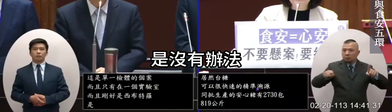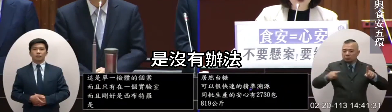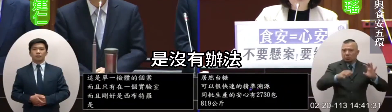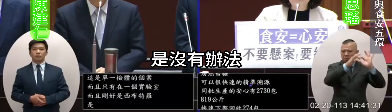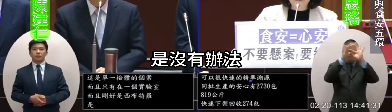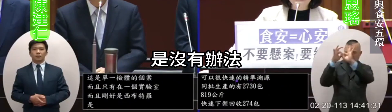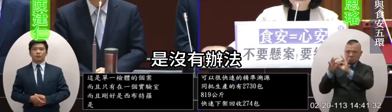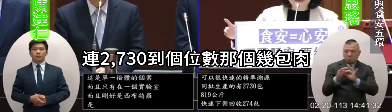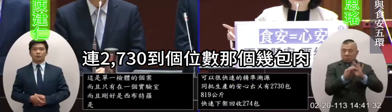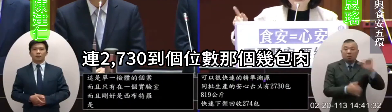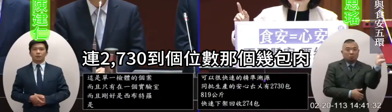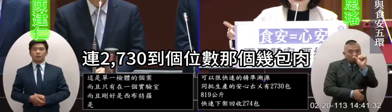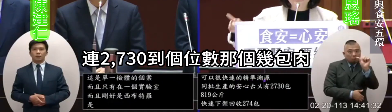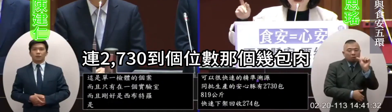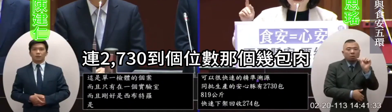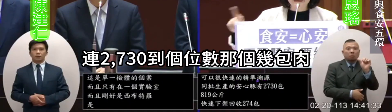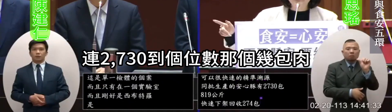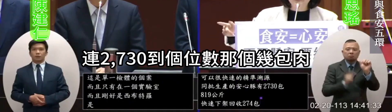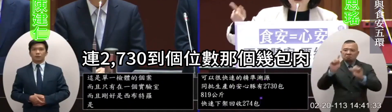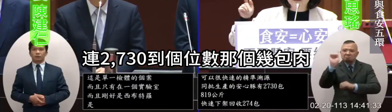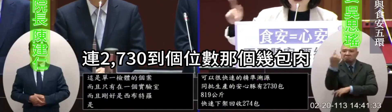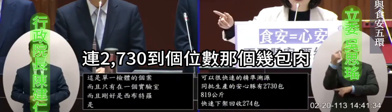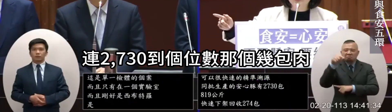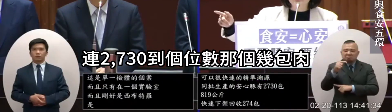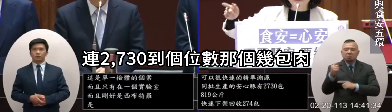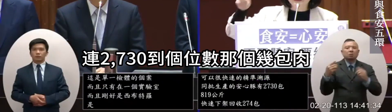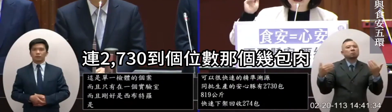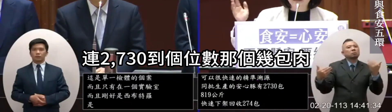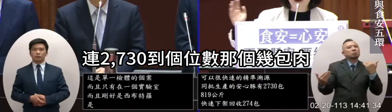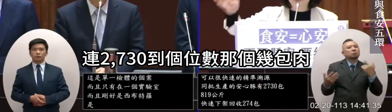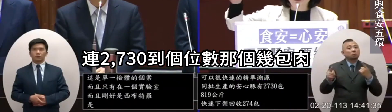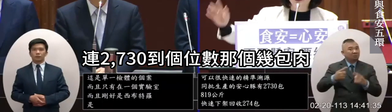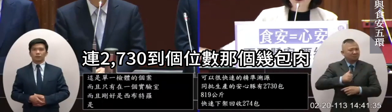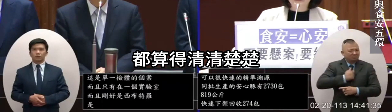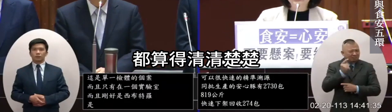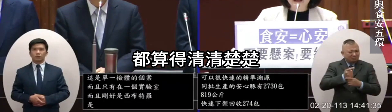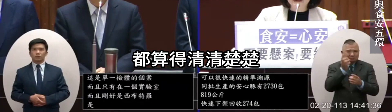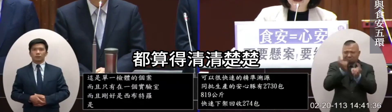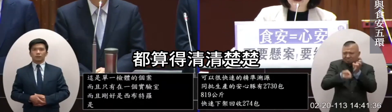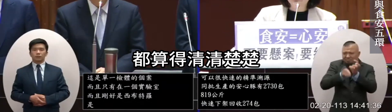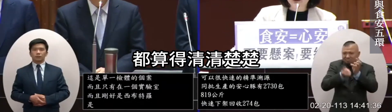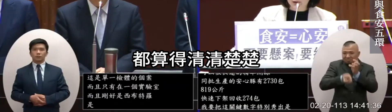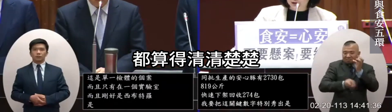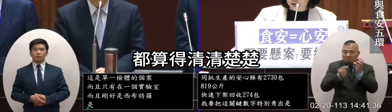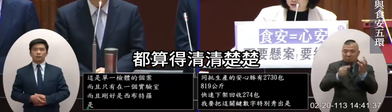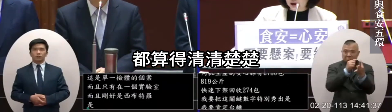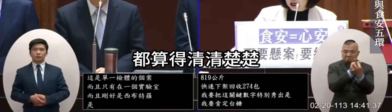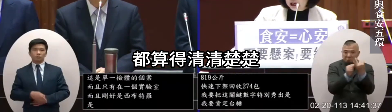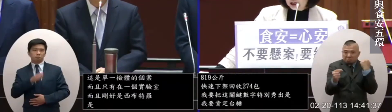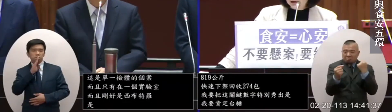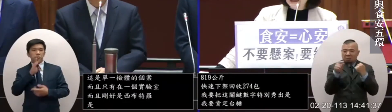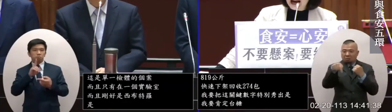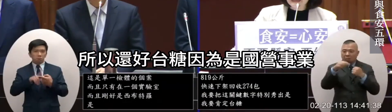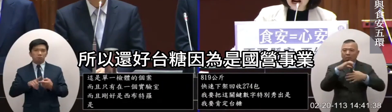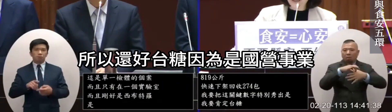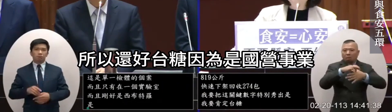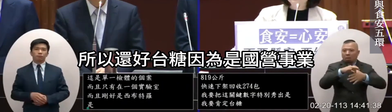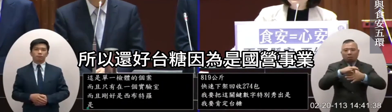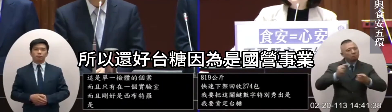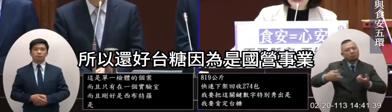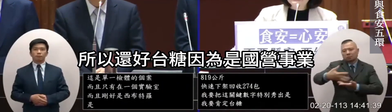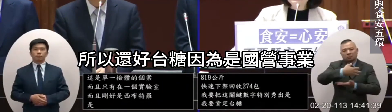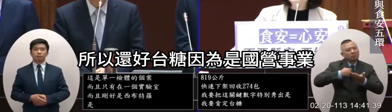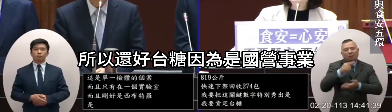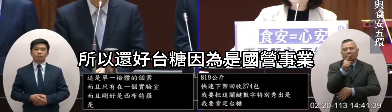源，是没有办法连2730到个位数那个几包肉都算得清清楚楚。所以还